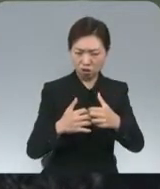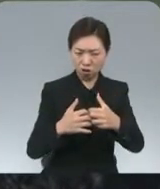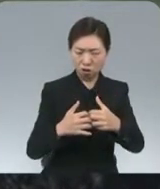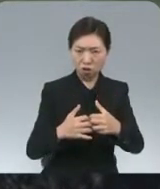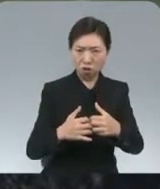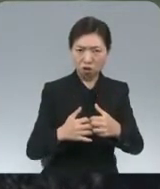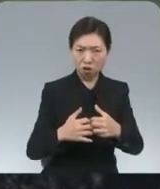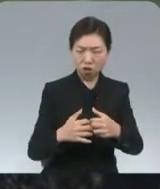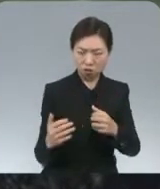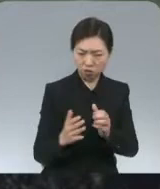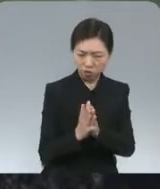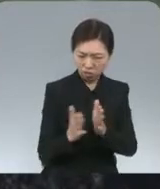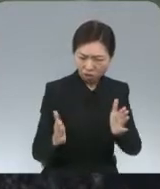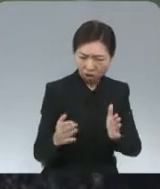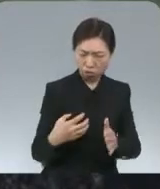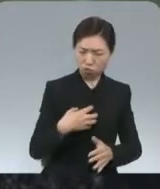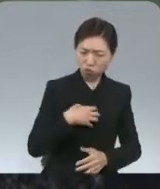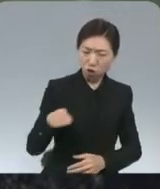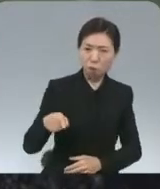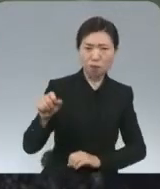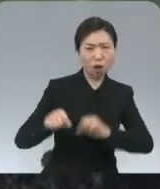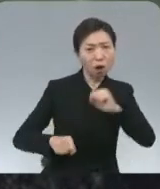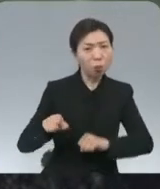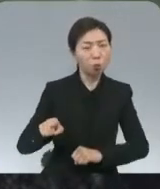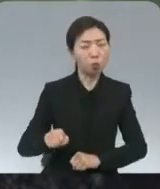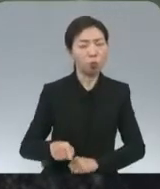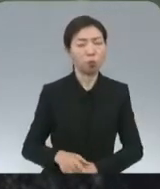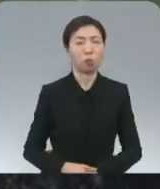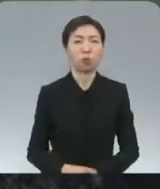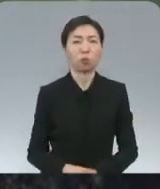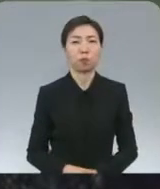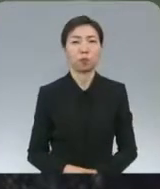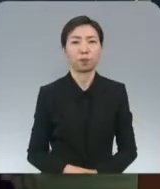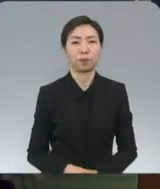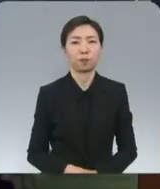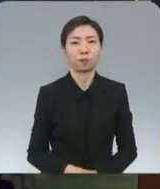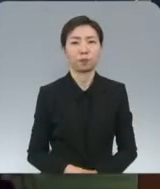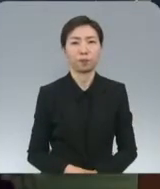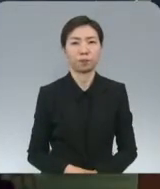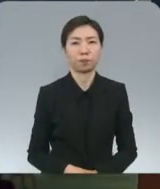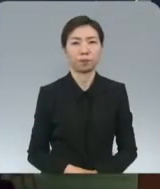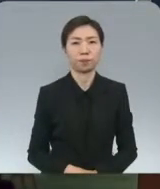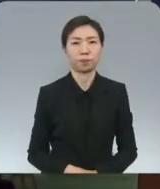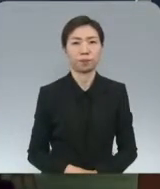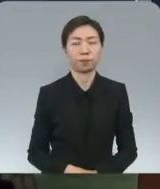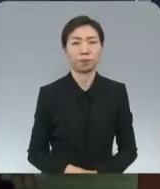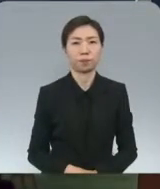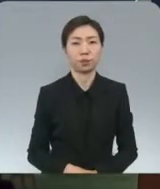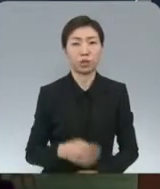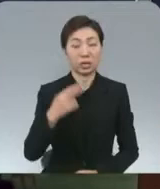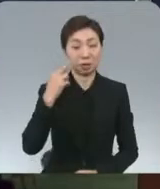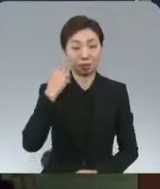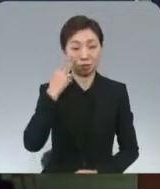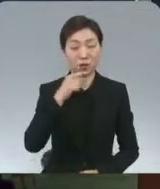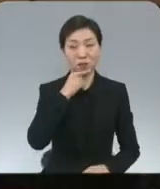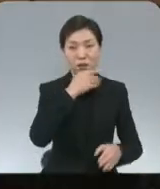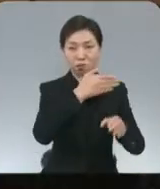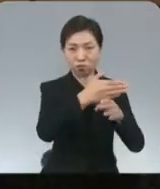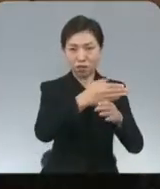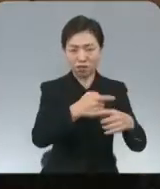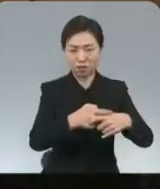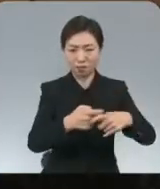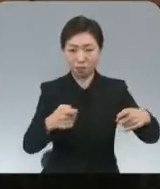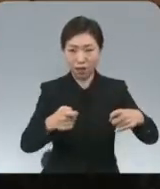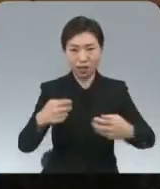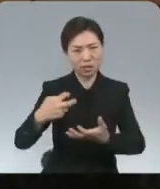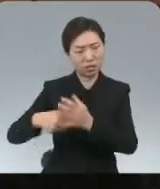施令人深感担忧的联合海上演习。金城主张，这分明是将朝鲜半岛局势